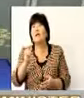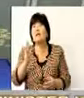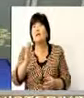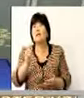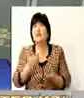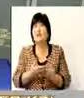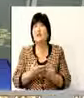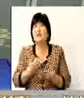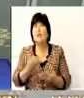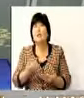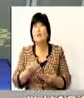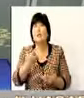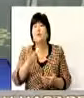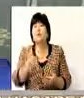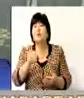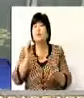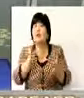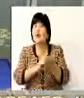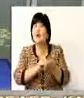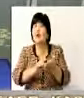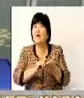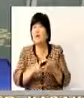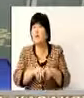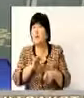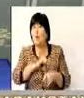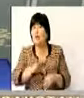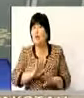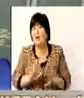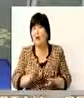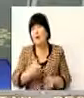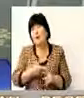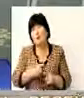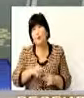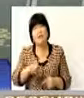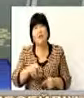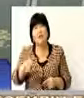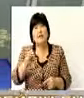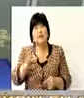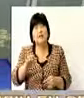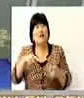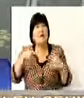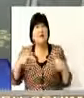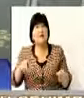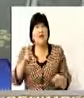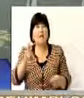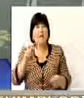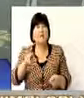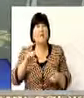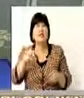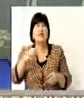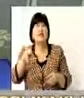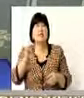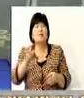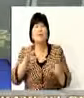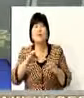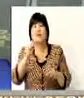біз сол дыбыс таңба ретінде қолданылмай қалған. Сондықтан сол дыбысты біз басқа бір әріптің дыбыстың орнына, мысалы